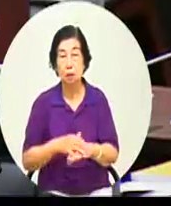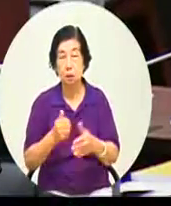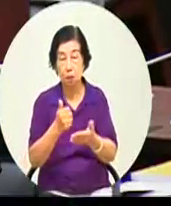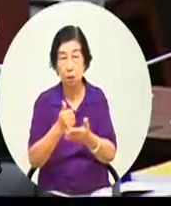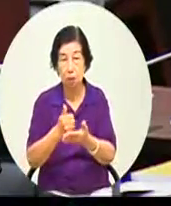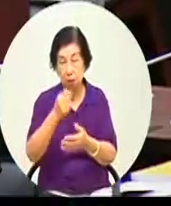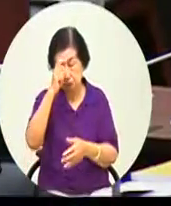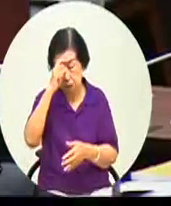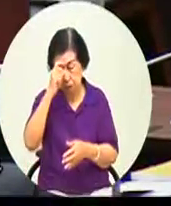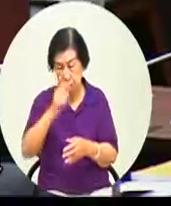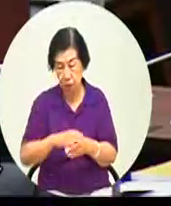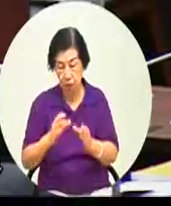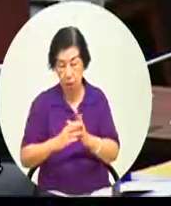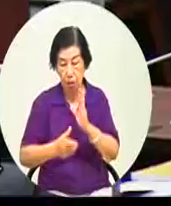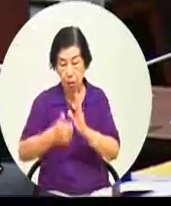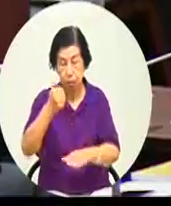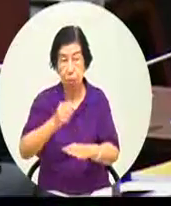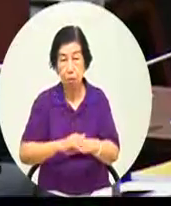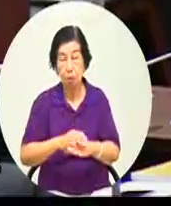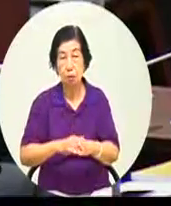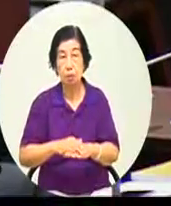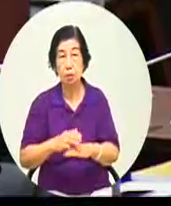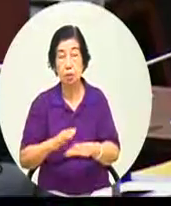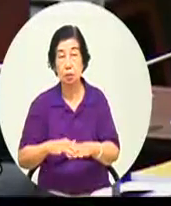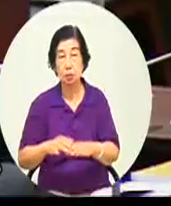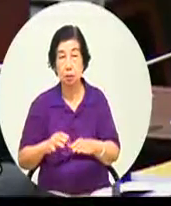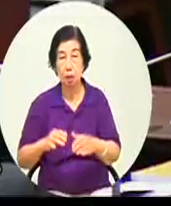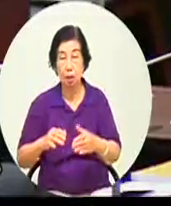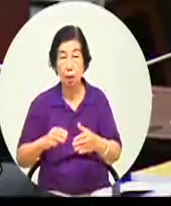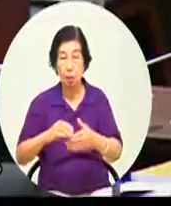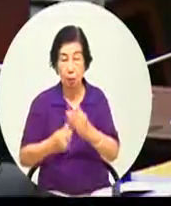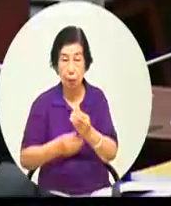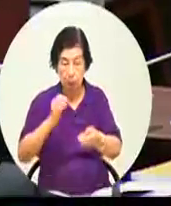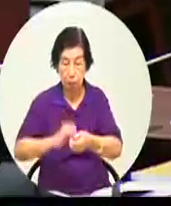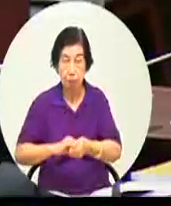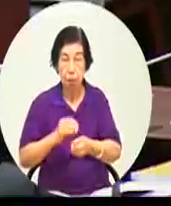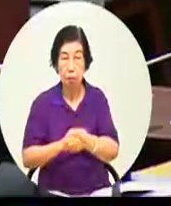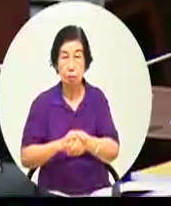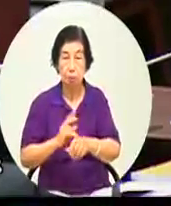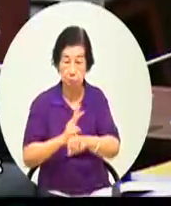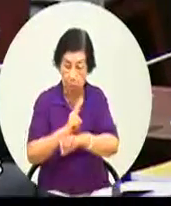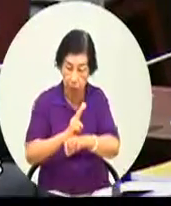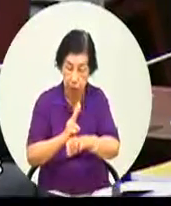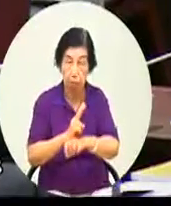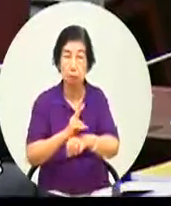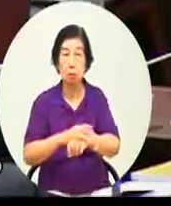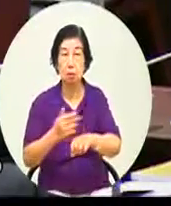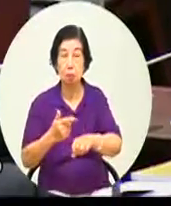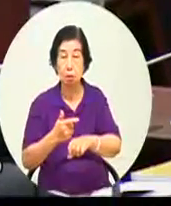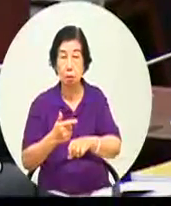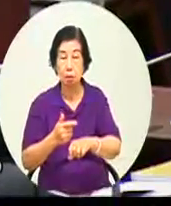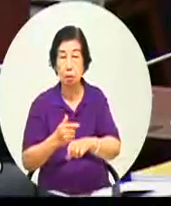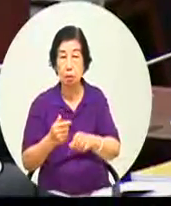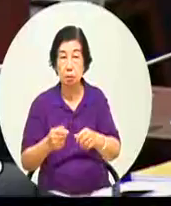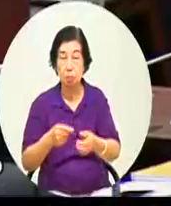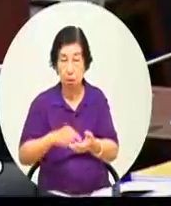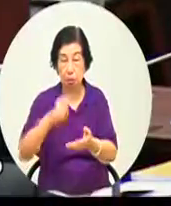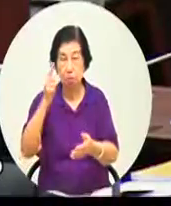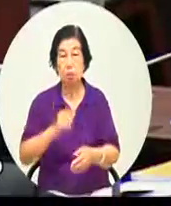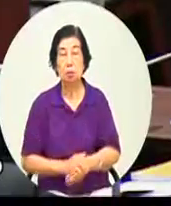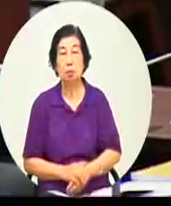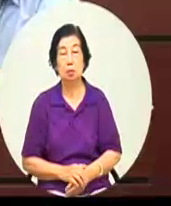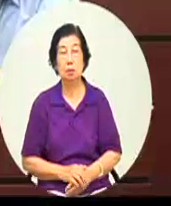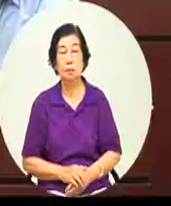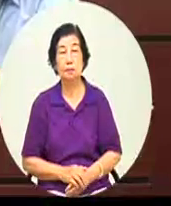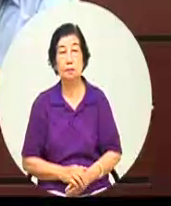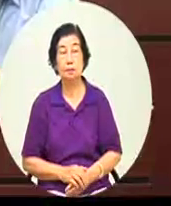为伊讲过一个着，气不破，来你讲啦吼，拜托局长，你答复一下好无？ 陈局长，请答复。 好，谢谢主席，